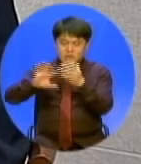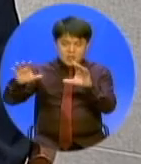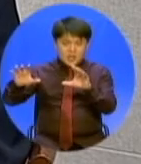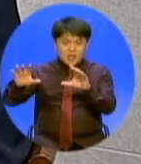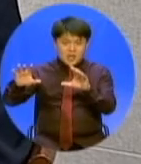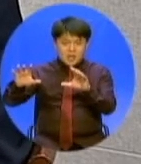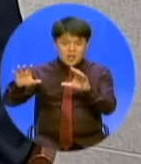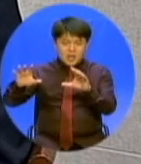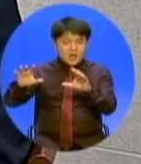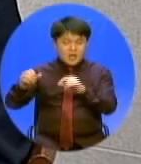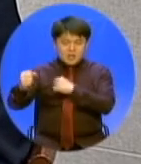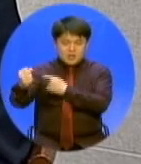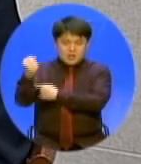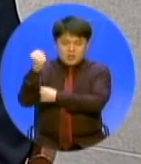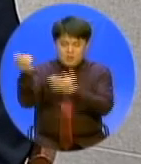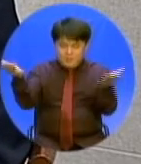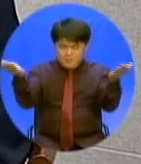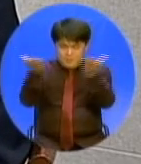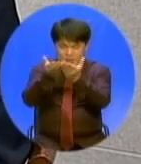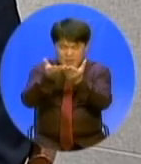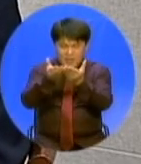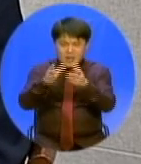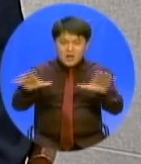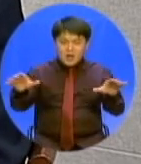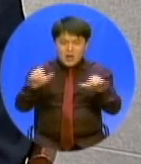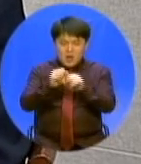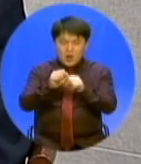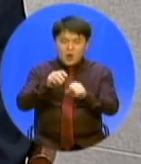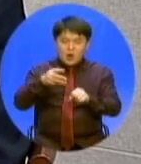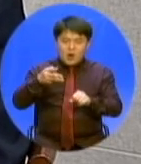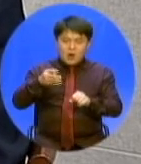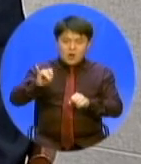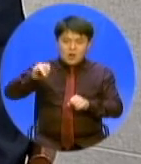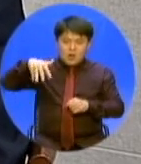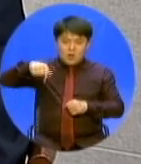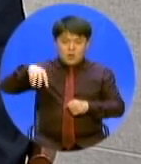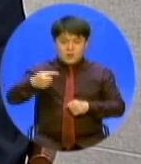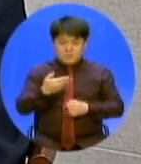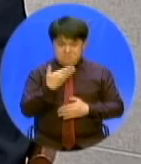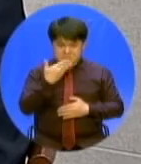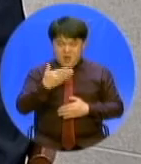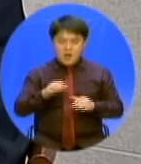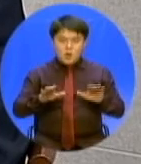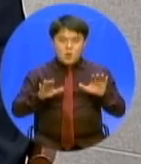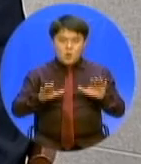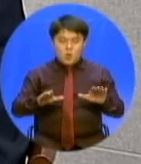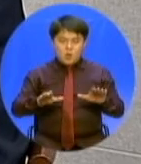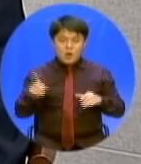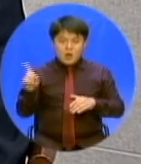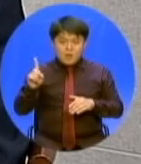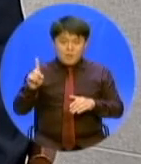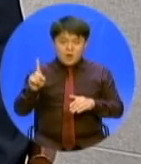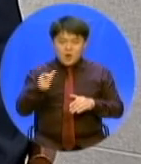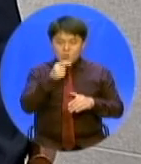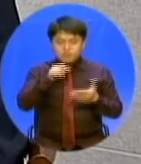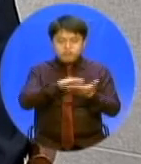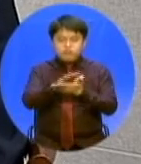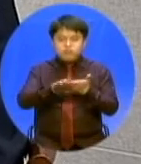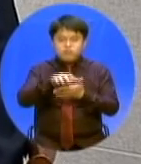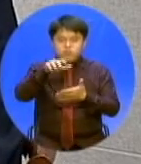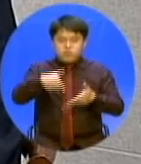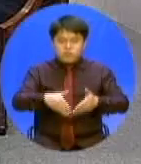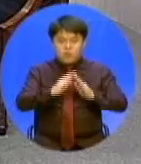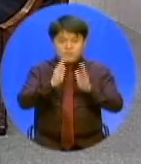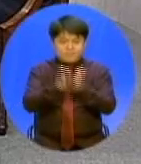갖춘 복합 리조트가 됩니다. 금년에 저희들이 그 워터파크 공사도 착수를